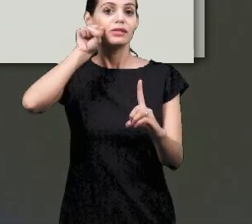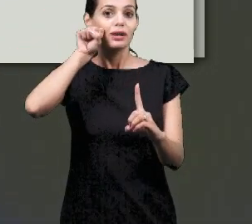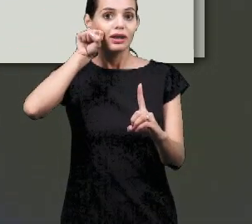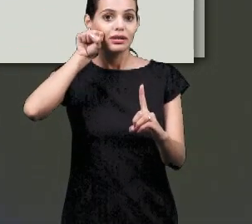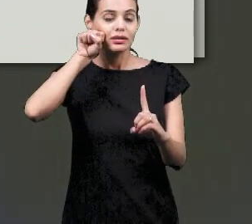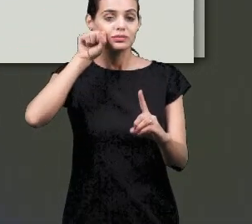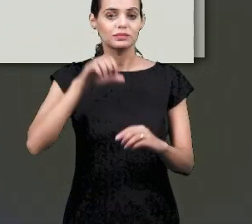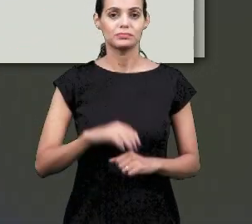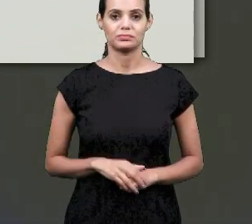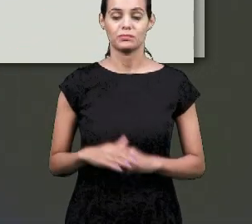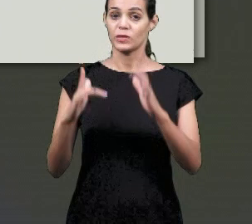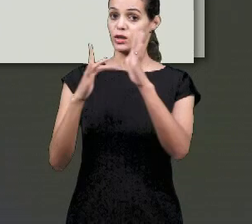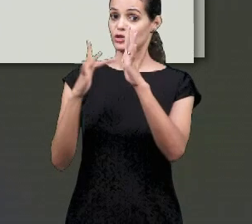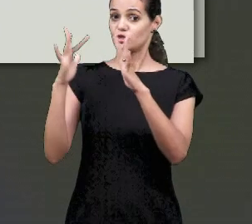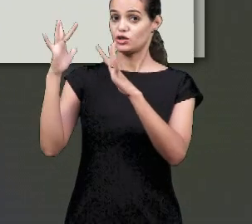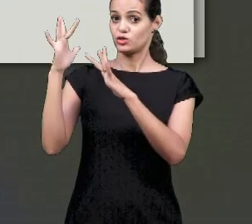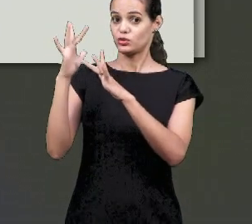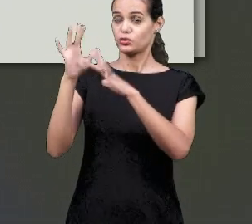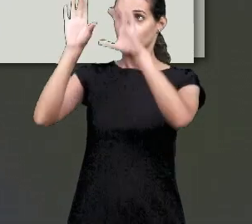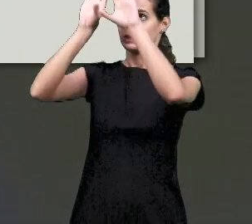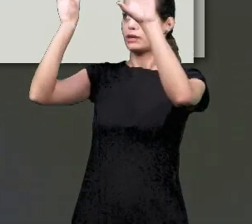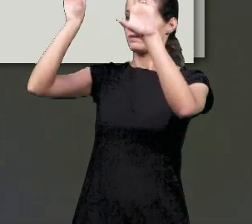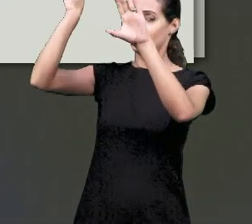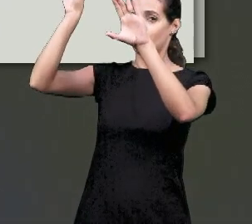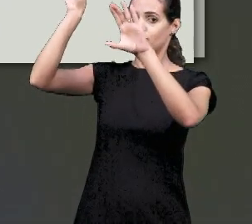Dieu dans l'élection.